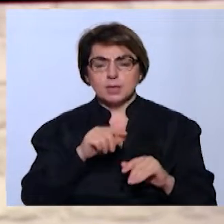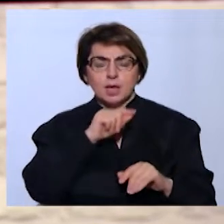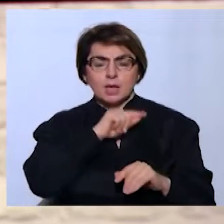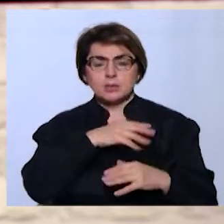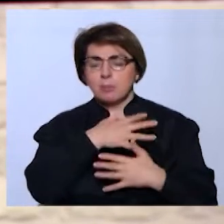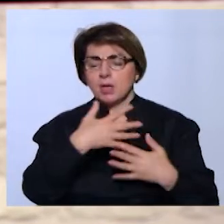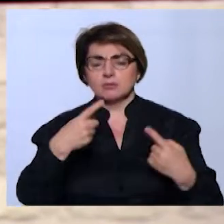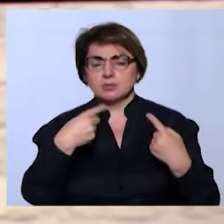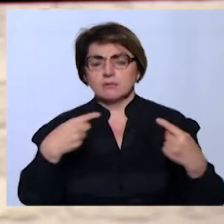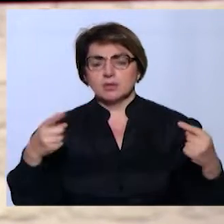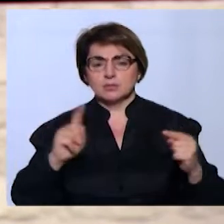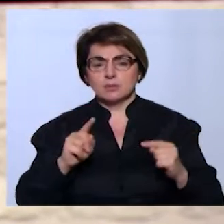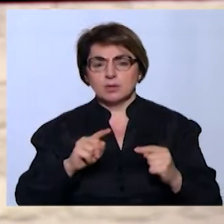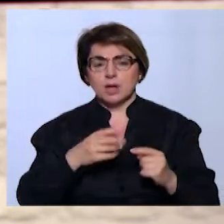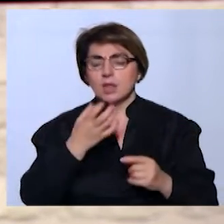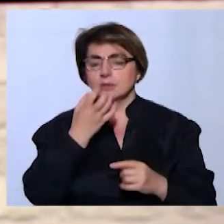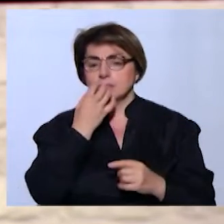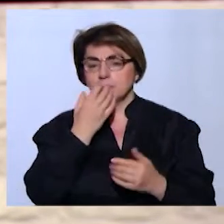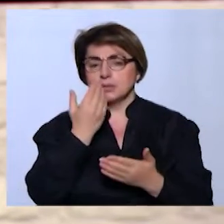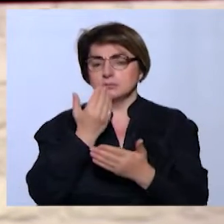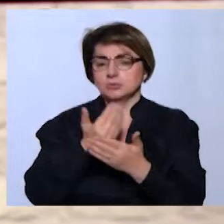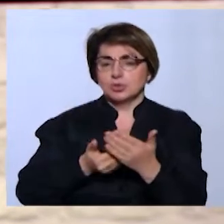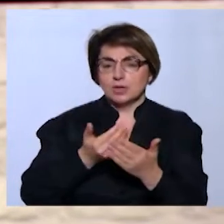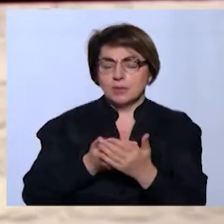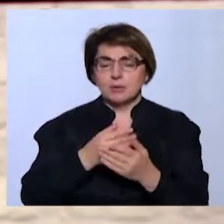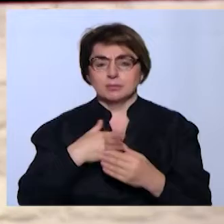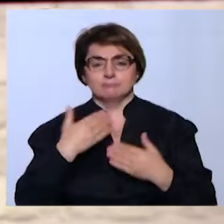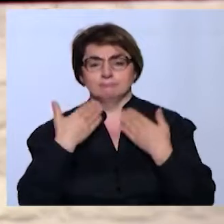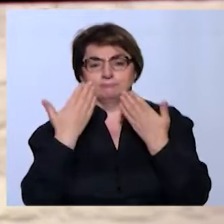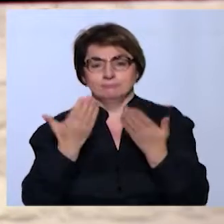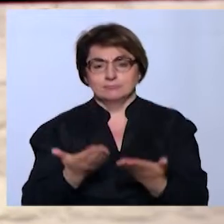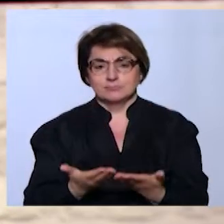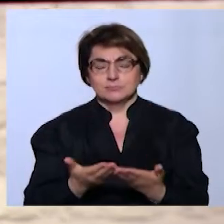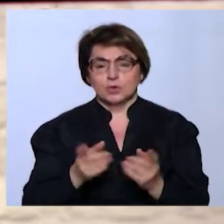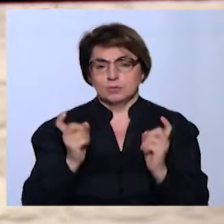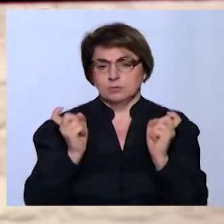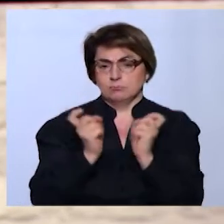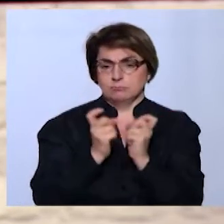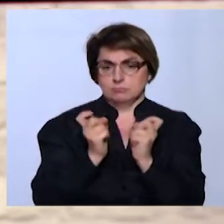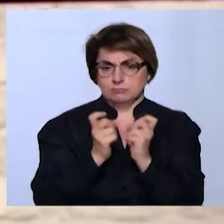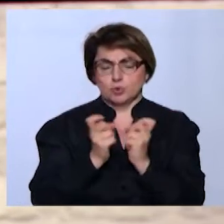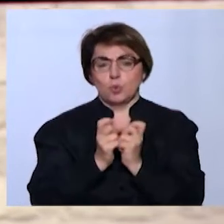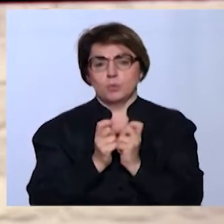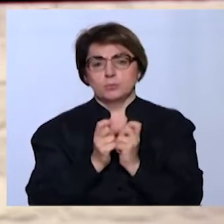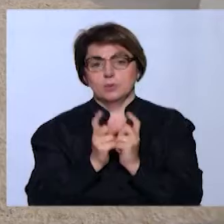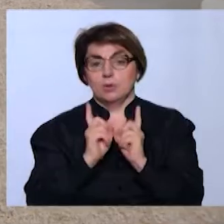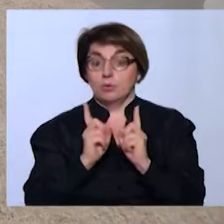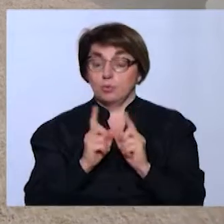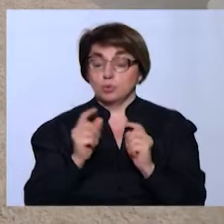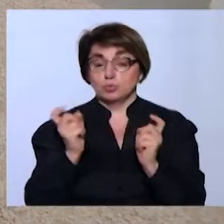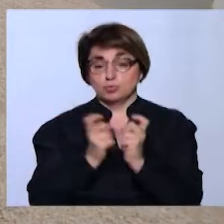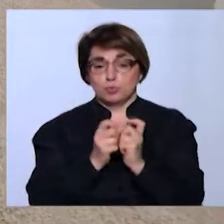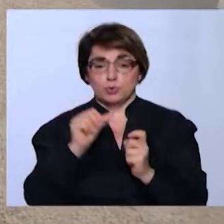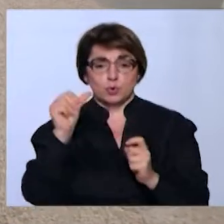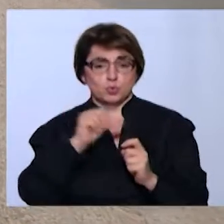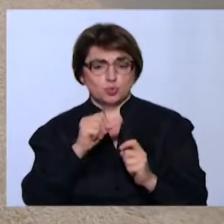რამ მოქმედებს. თბილი სიტყვები, შექება, კომპლიმენტები. ჩხუბიც მოქმედებს ხასიათზე, ოღონდ ცუდად